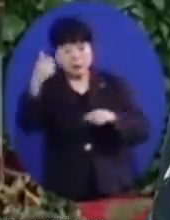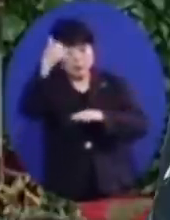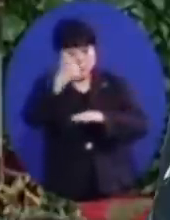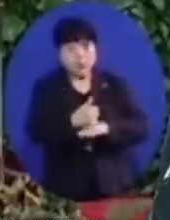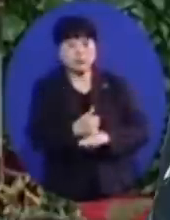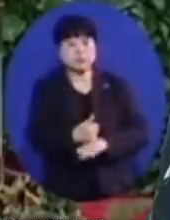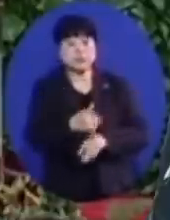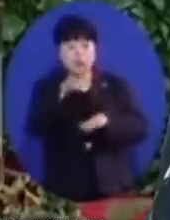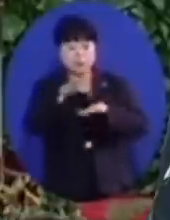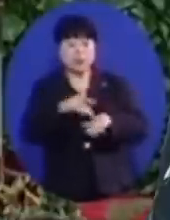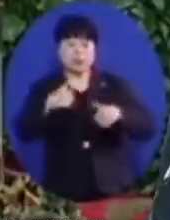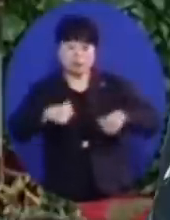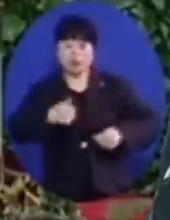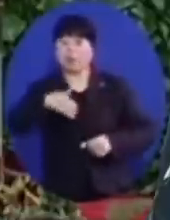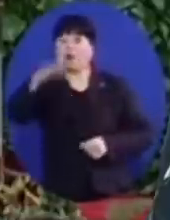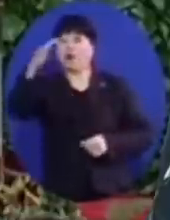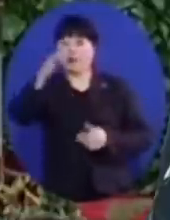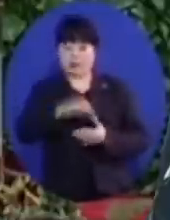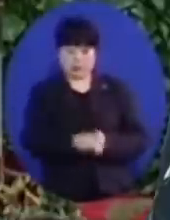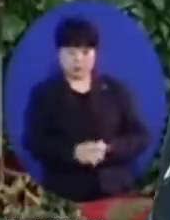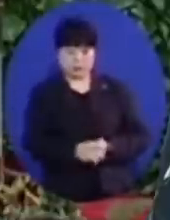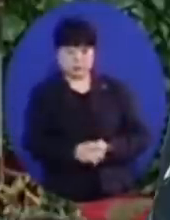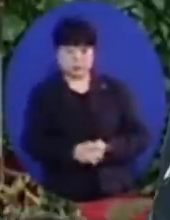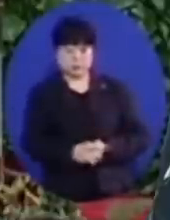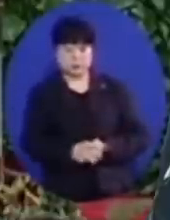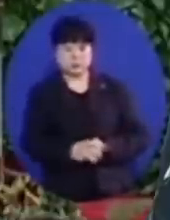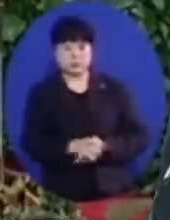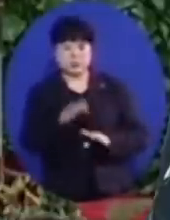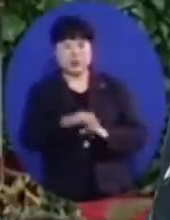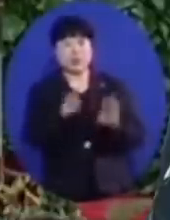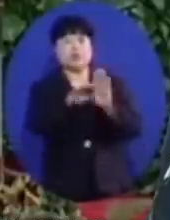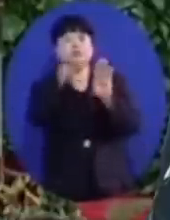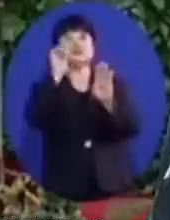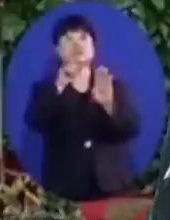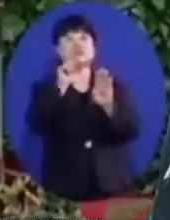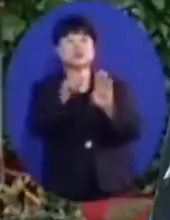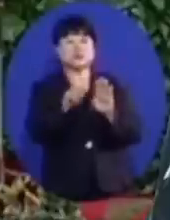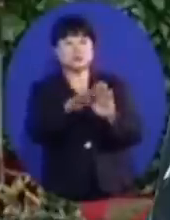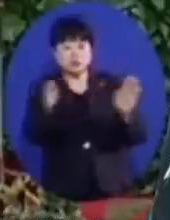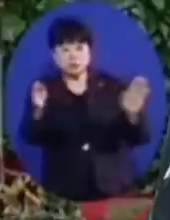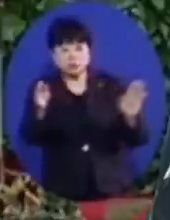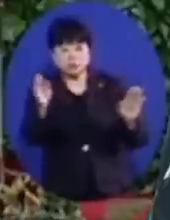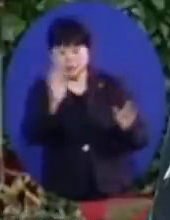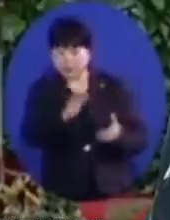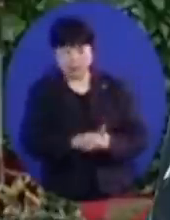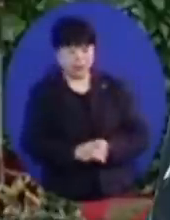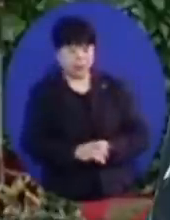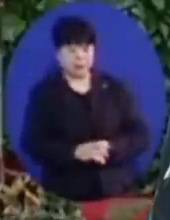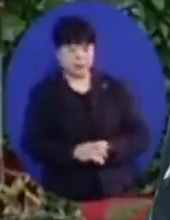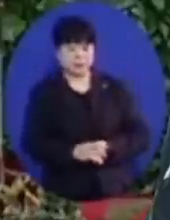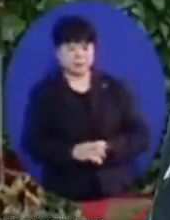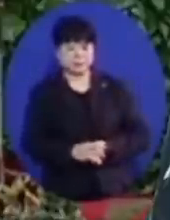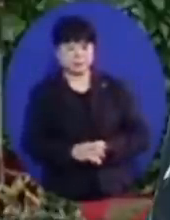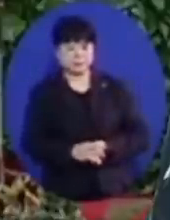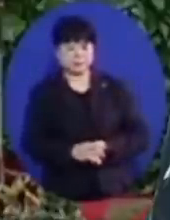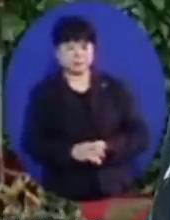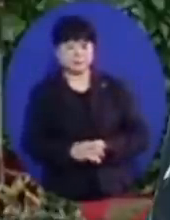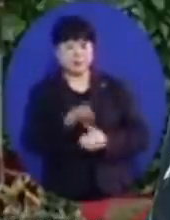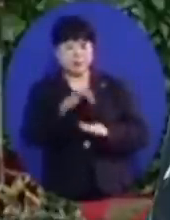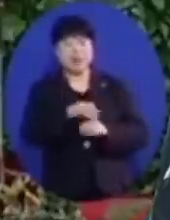안 오지요 마귀가 띵똥 하면 눈을 탁 열어주고 딩동하면 확 열어주고